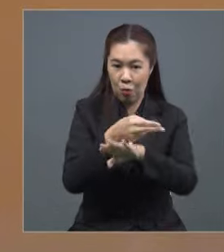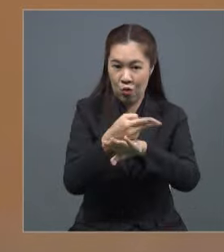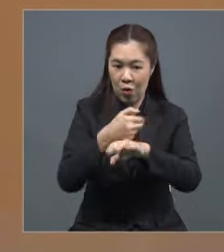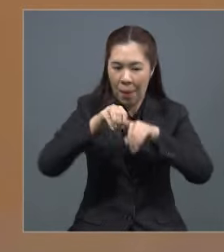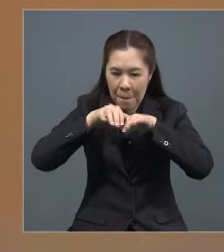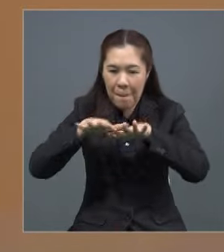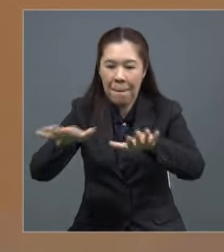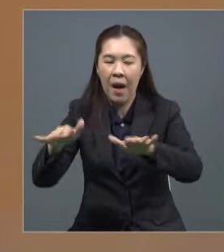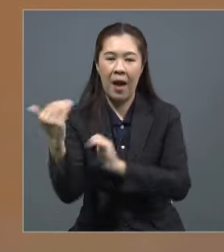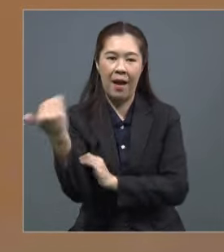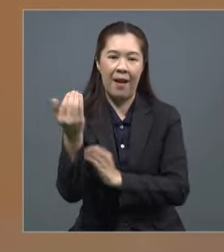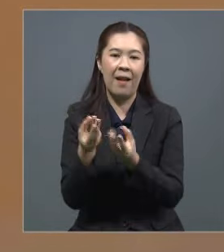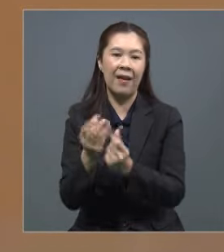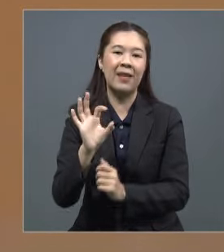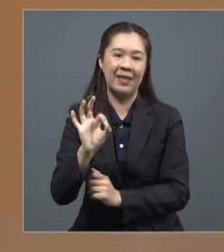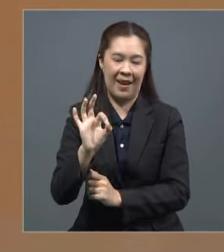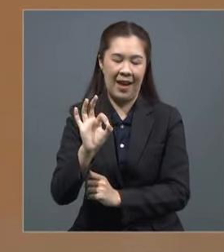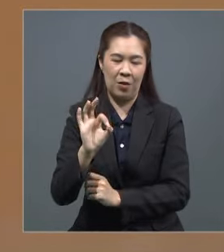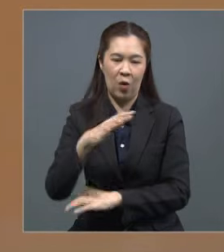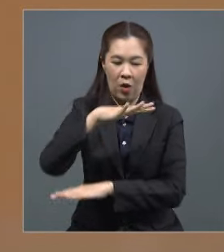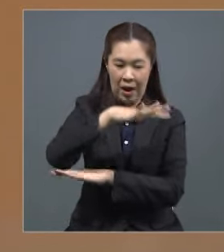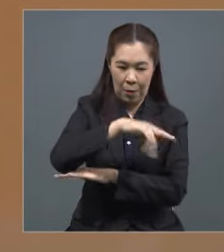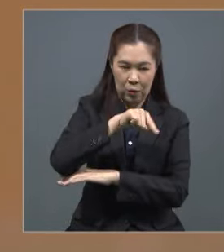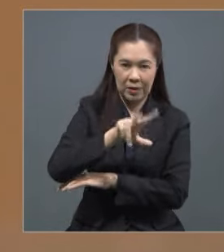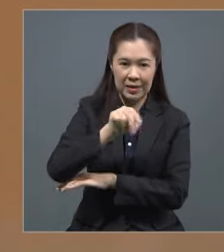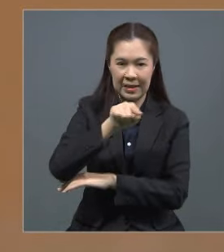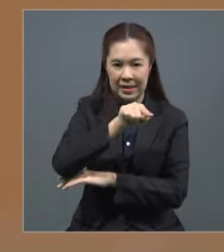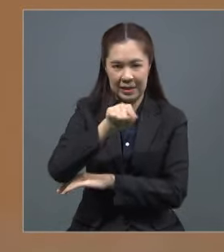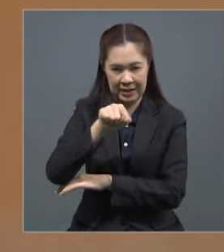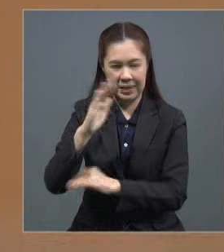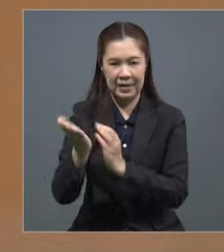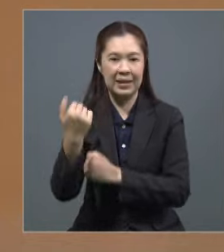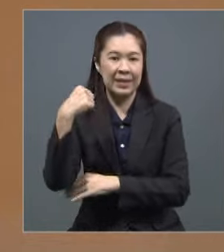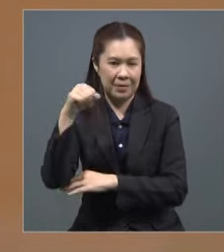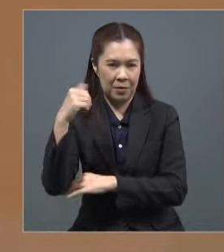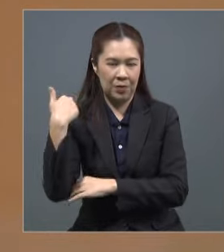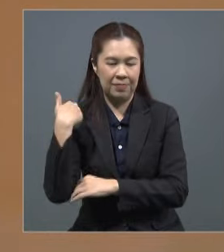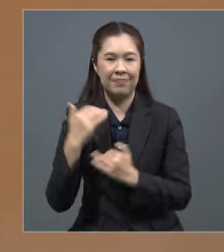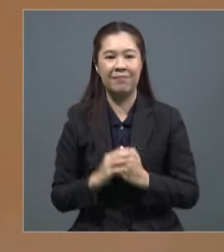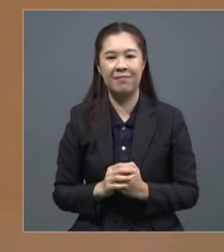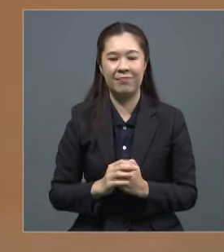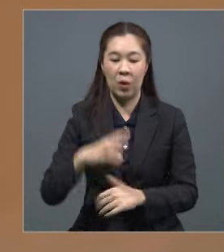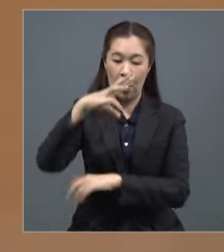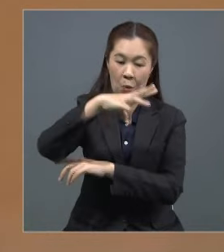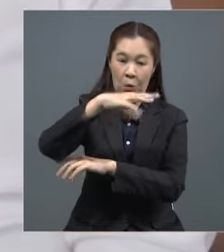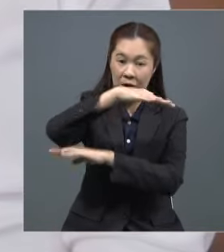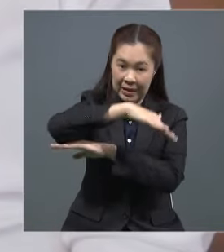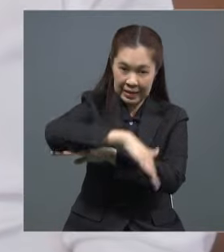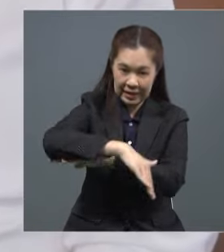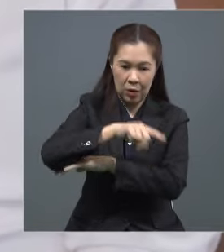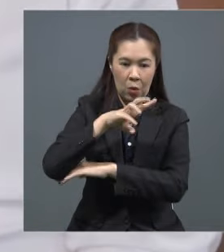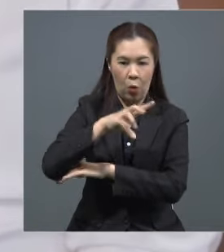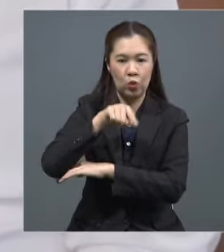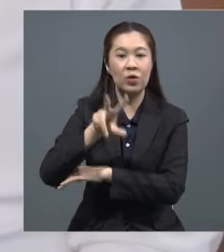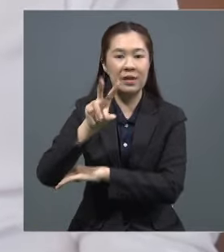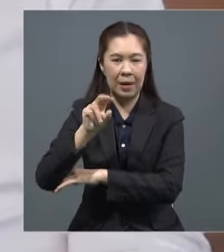อากาศทางช่อง 917:30นจนถึง 10:00นแล้วก็ทางวิทยุของอสมทออกอากาศช่วง 18:00นจนถึง 18:30นเรียก